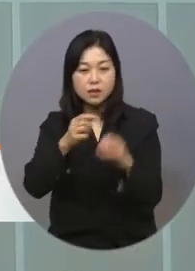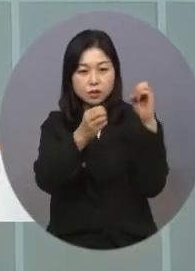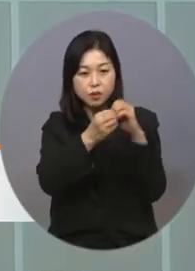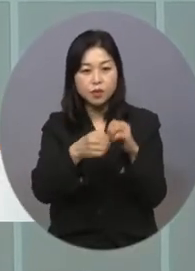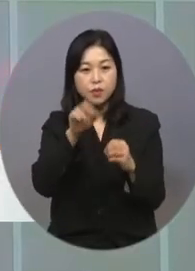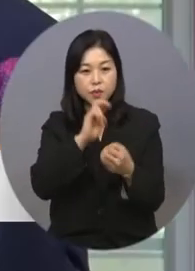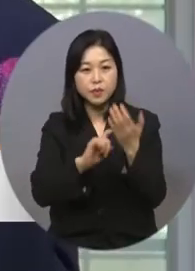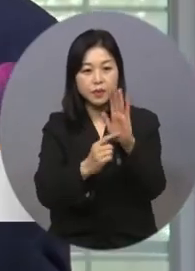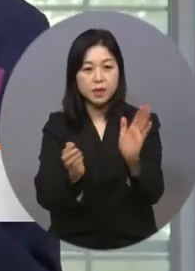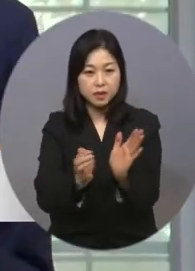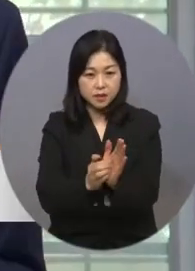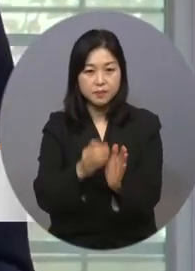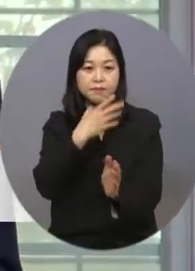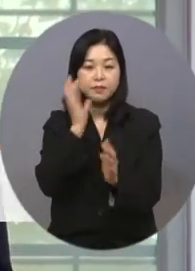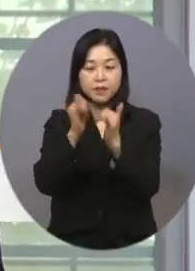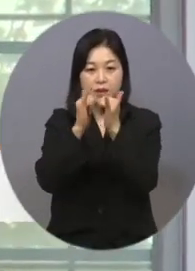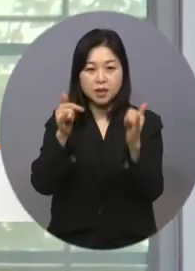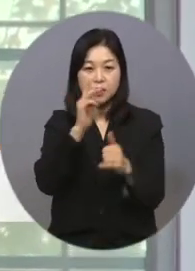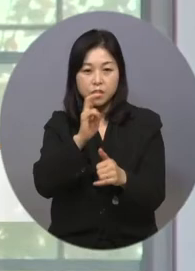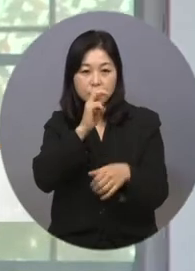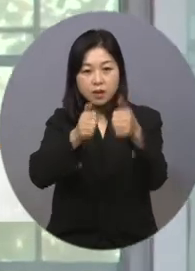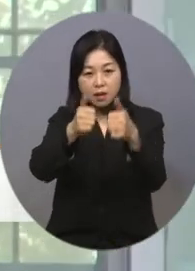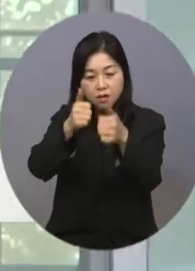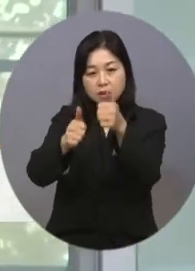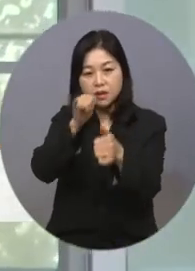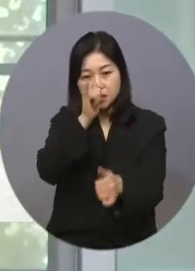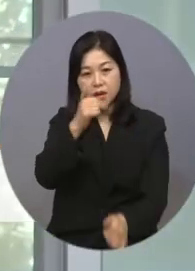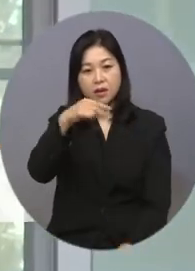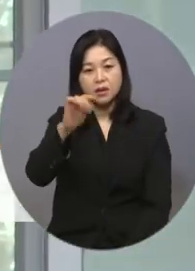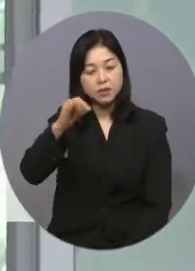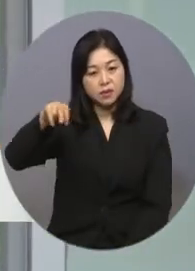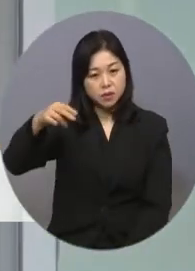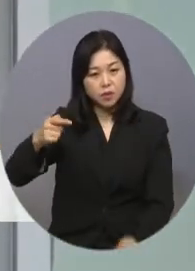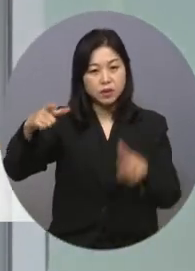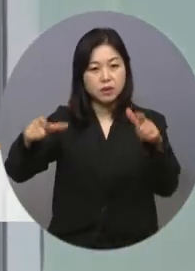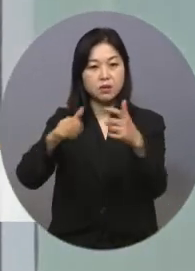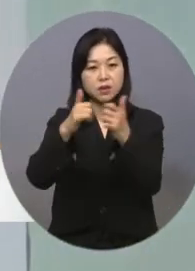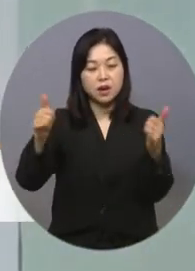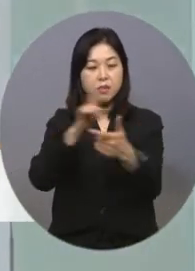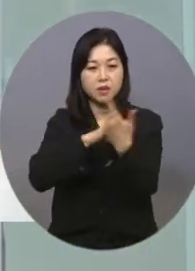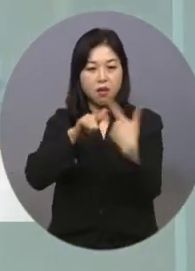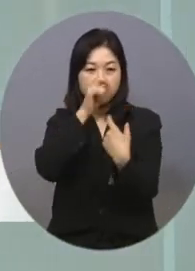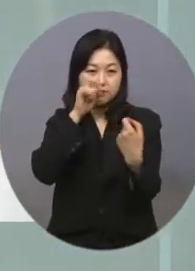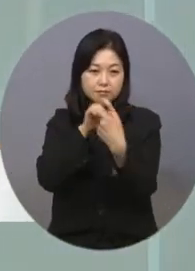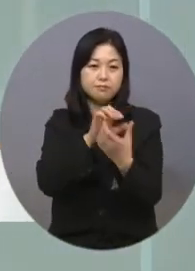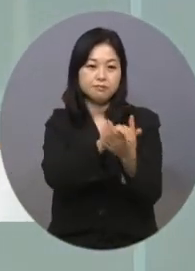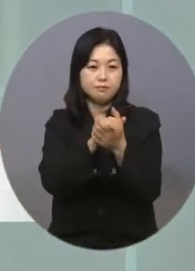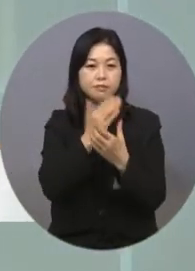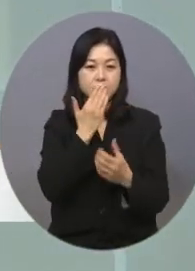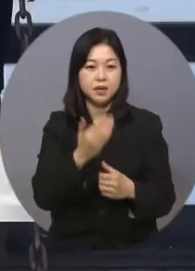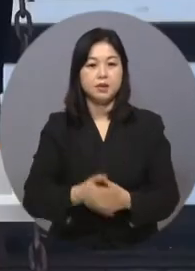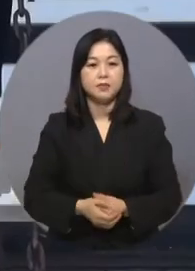함께하였으며 어르신들의 가요 경연을 통해 삽시도 주민들이 더욱 돈독해지는 시간을 가졌습니다.